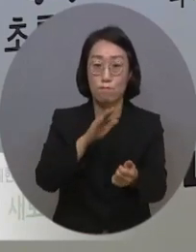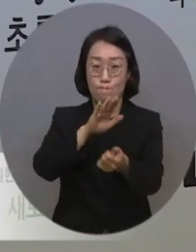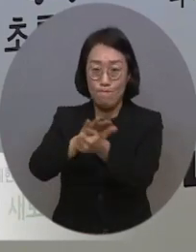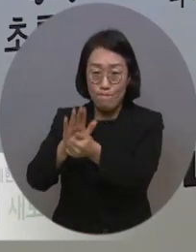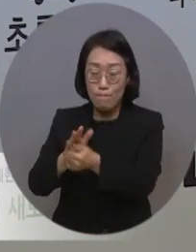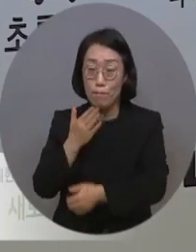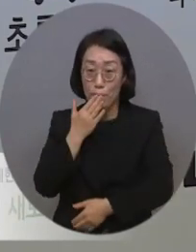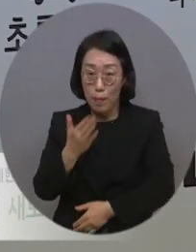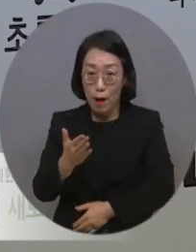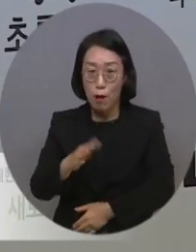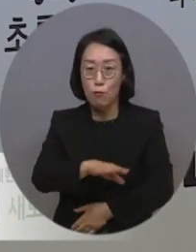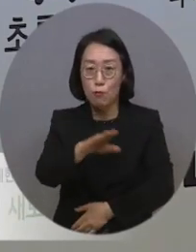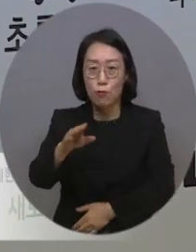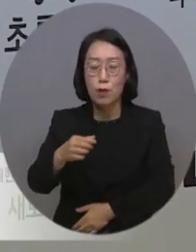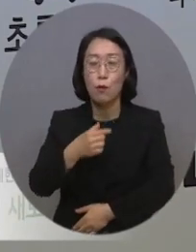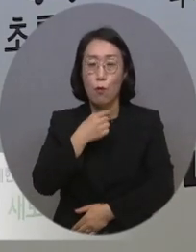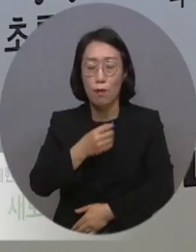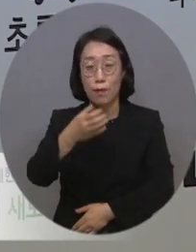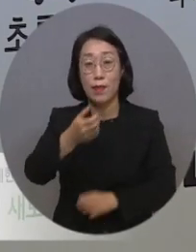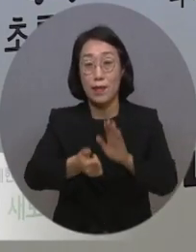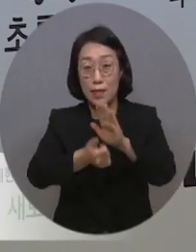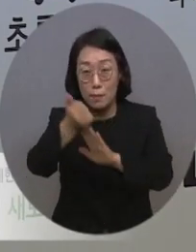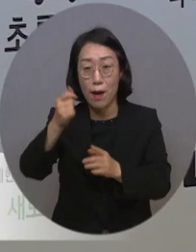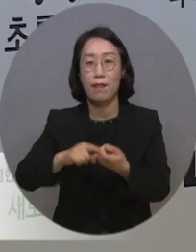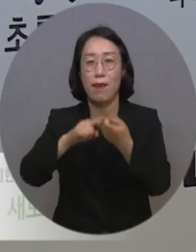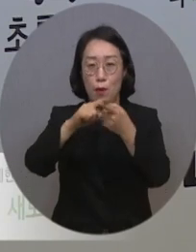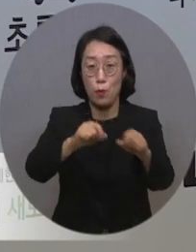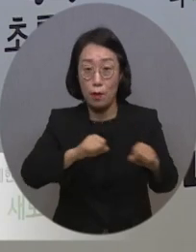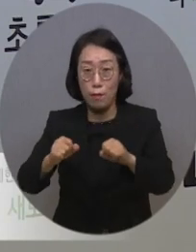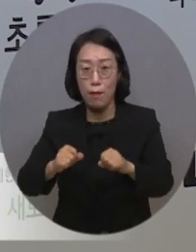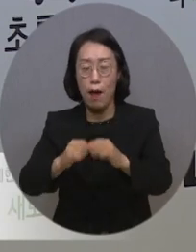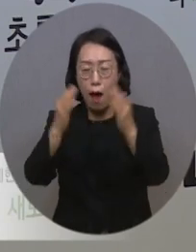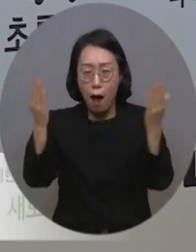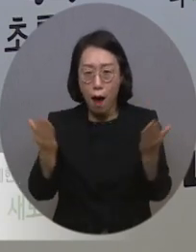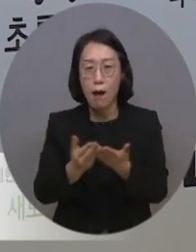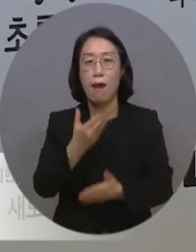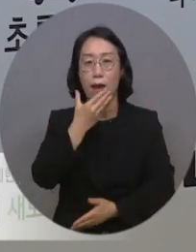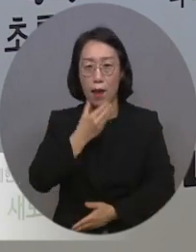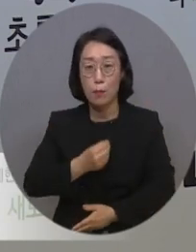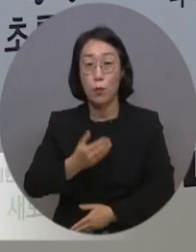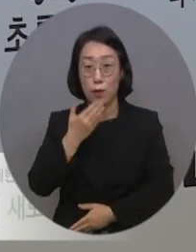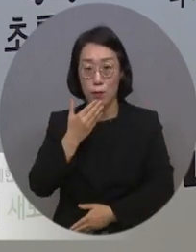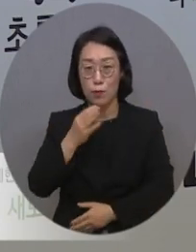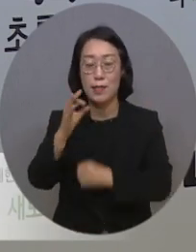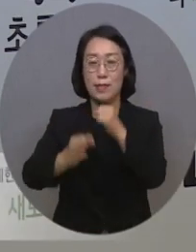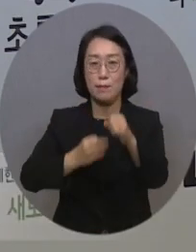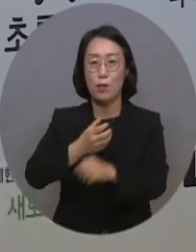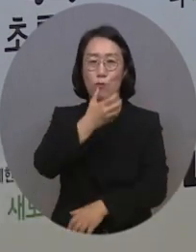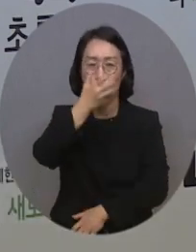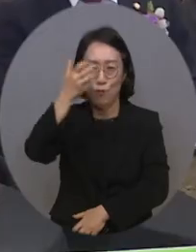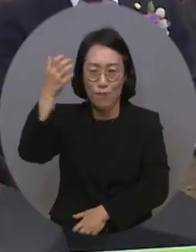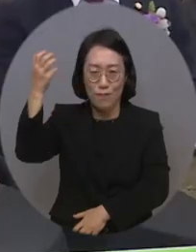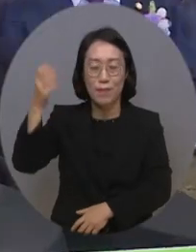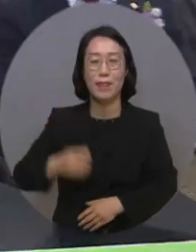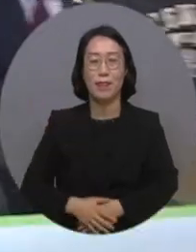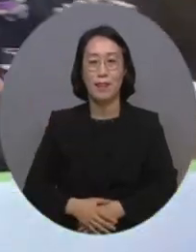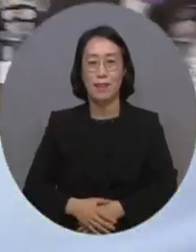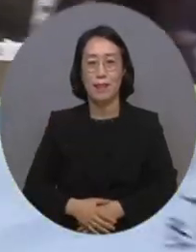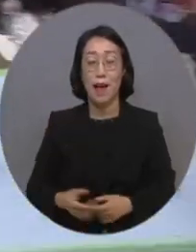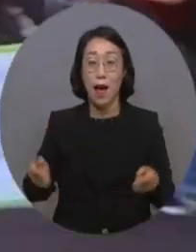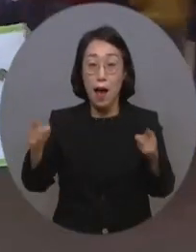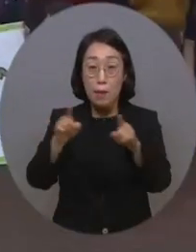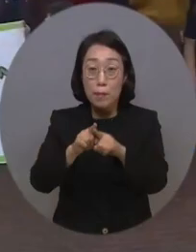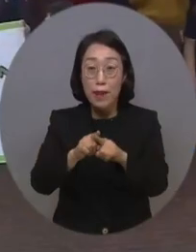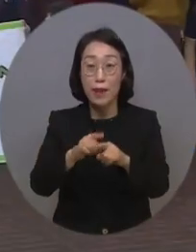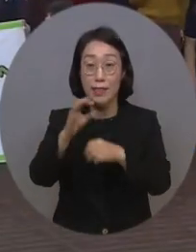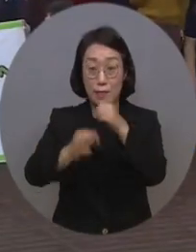우리 이상을 실현함으로써 장애인들과 함께 행복할 수 있는 그런 앞으로의 10년을 꿈꾸고 있습니다. 함께한